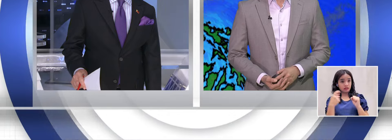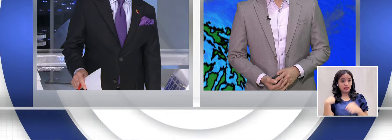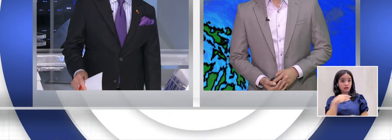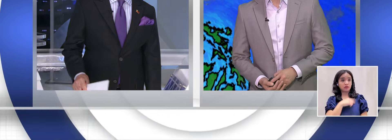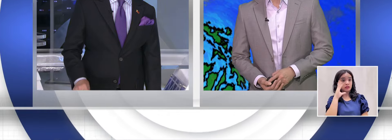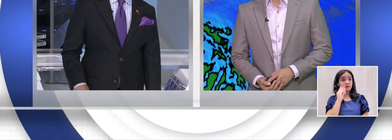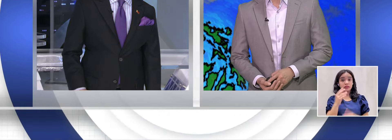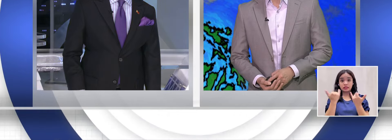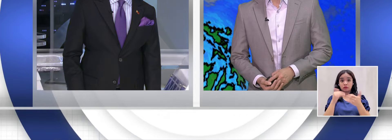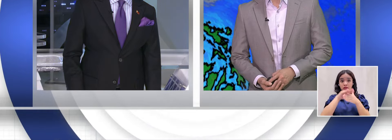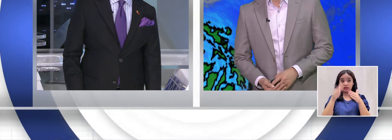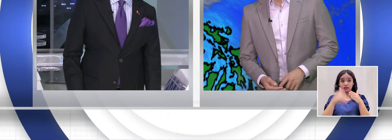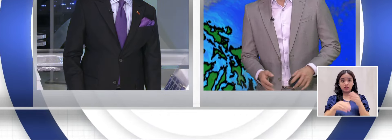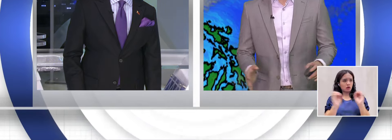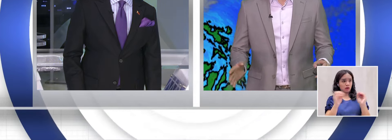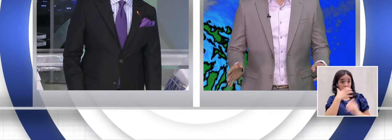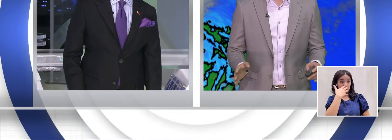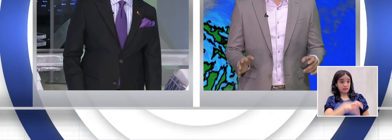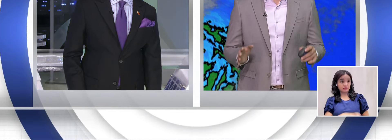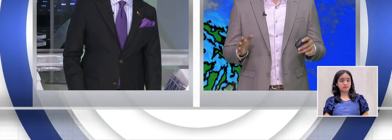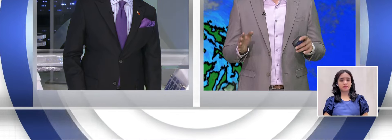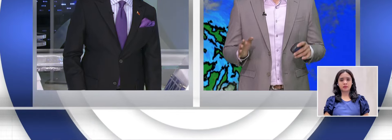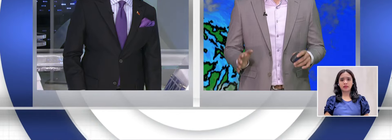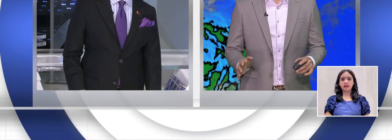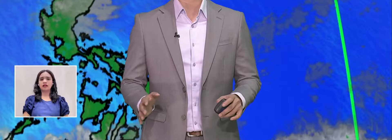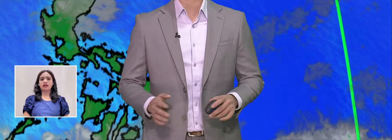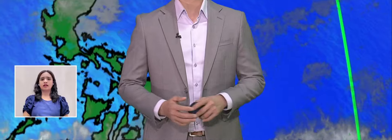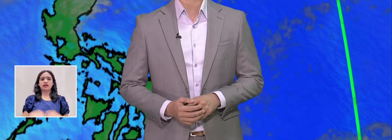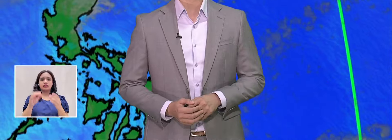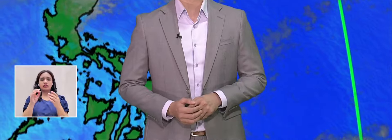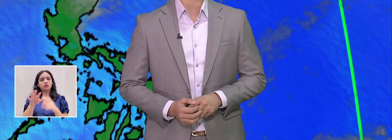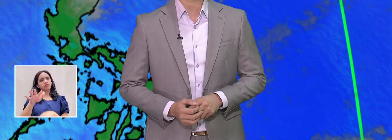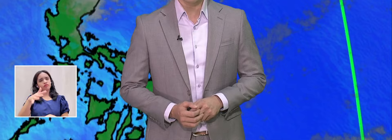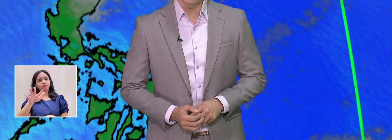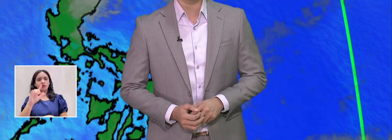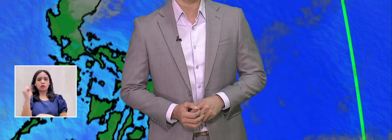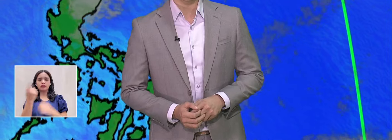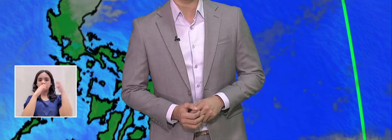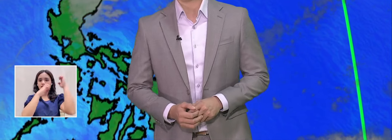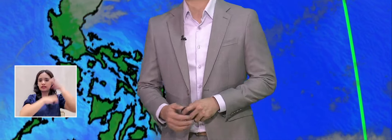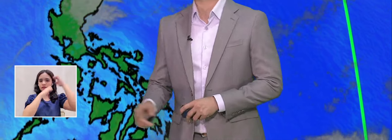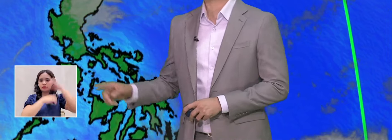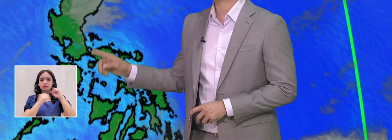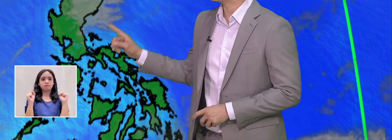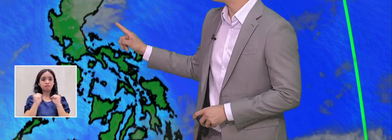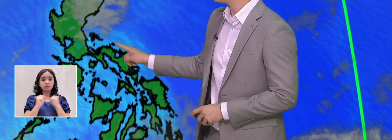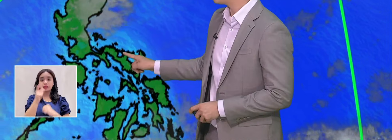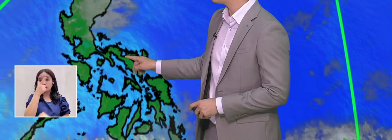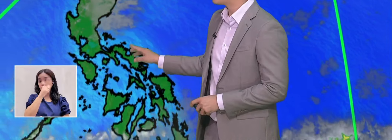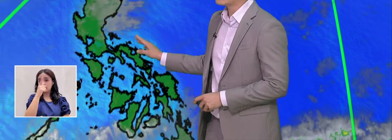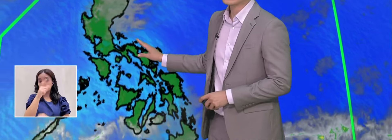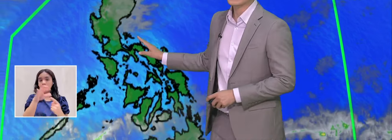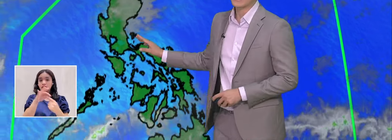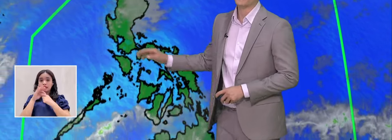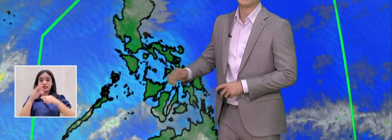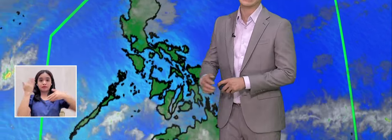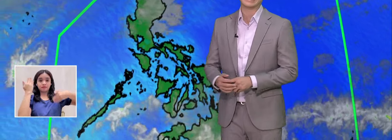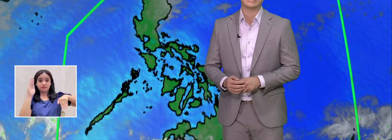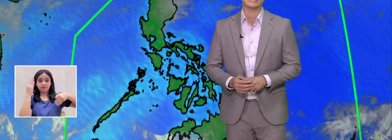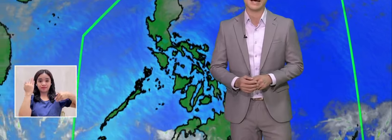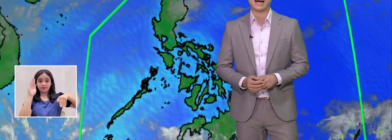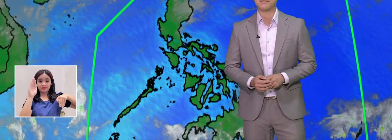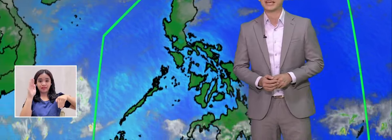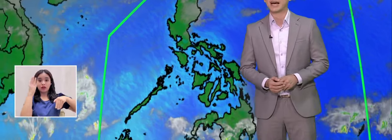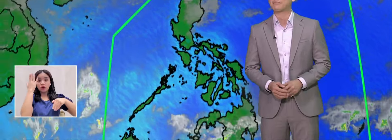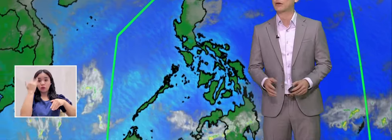weekend? Wala muna yung mainit? Kabayan, bahagya lamang ang inaasahang paglamig po sa Luzon, lalo sa may Cordillera, dahil sa